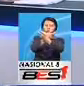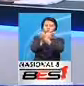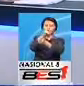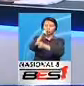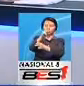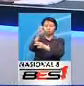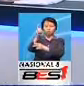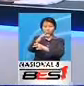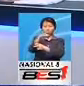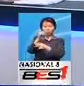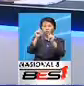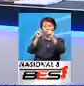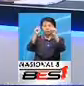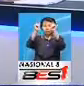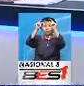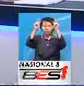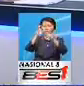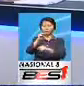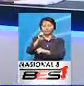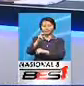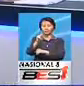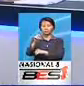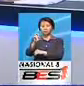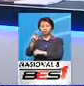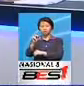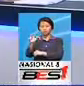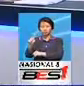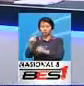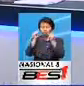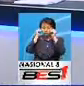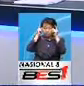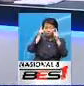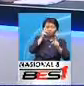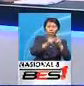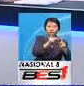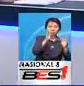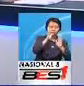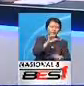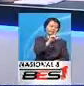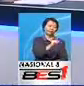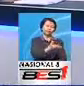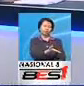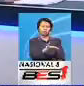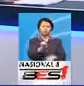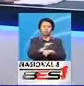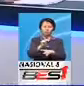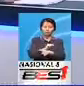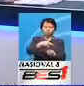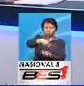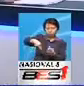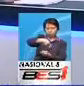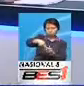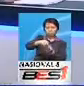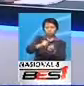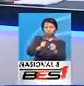karbon dioksida dan gas metana. Ya, ekoran kesedaran dalam kalangan penduduk negara ini masih rendah berhubung amalan kitar semula